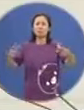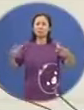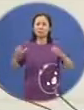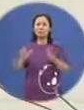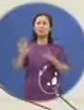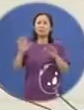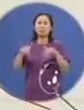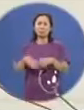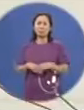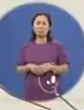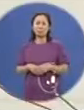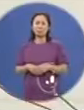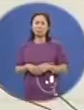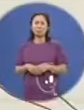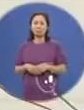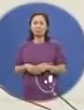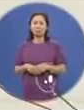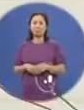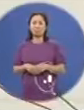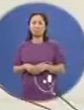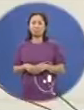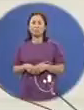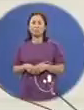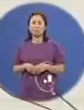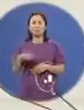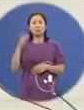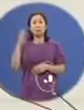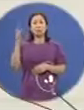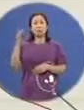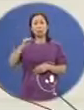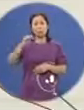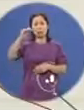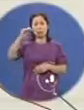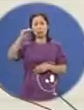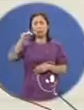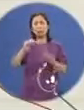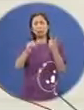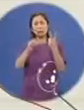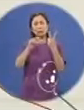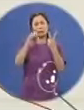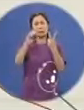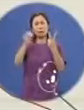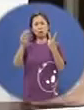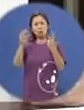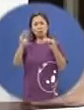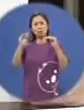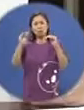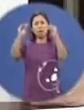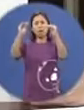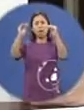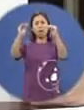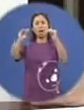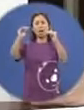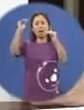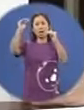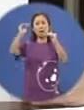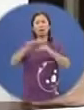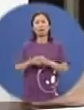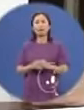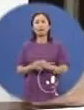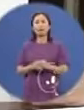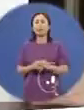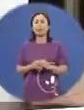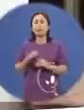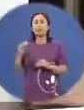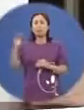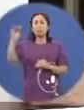でその山のところではですね、大体 2.08 を超えていたんですね、ところがやっぱりどん